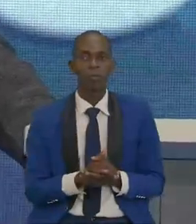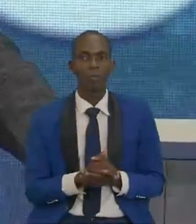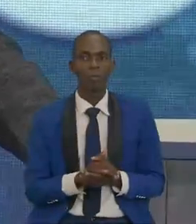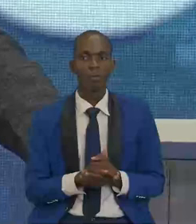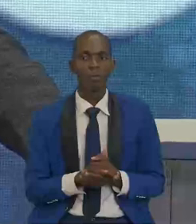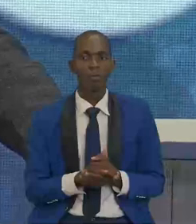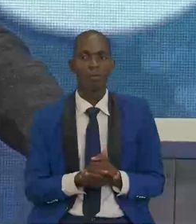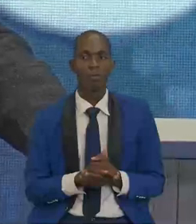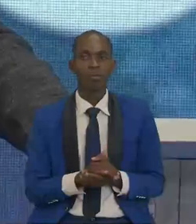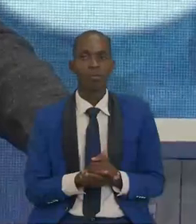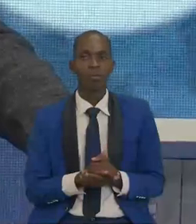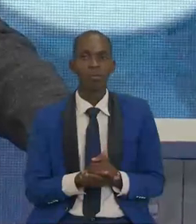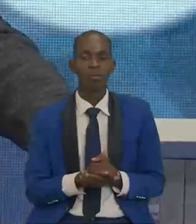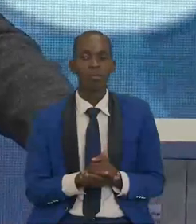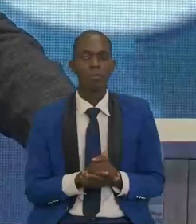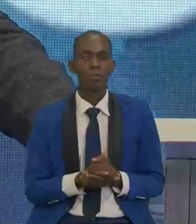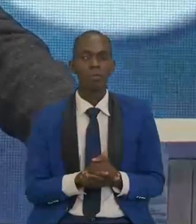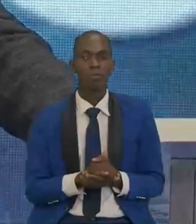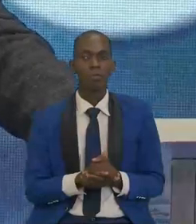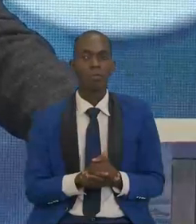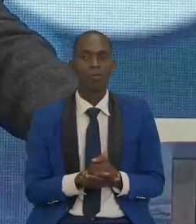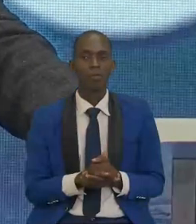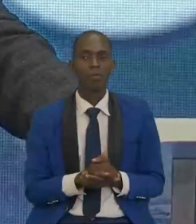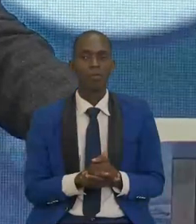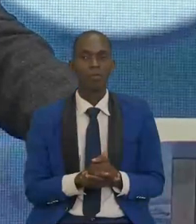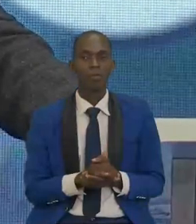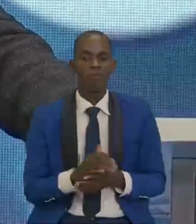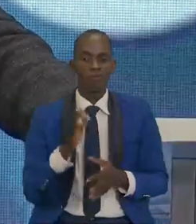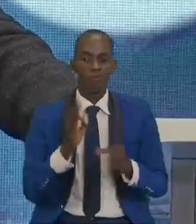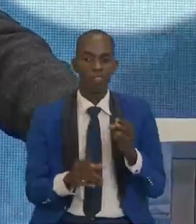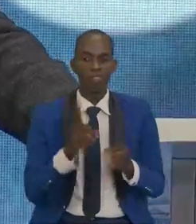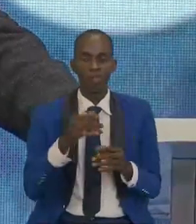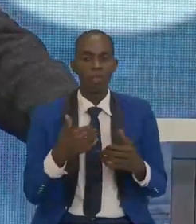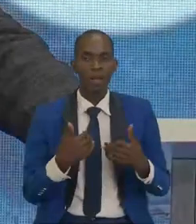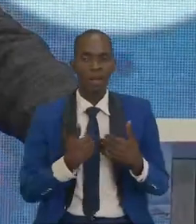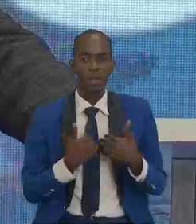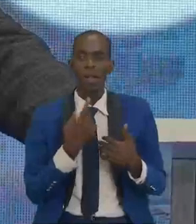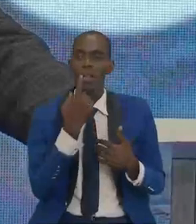d'oreilles tout neuves au ciel pour vous.